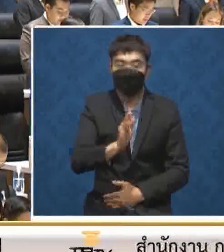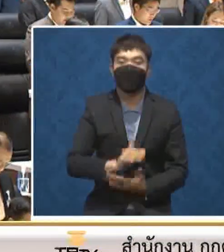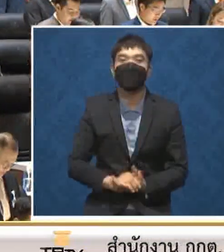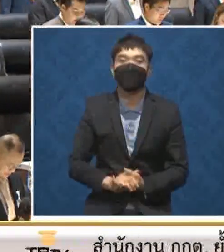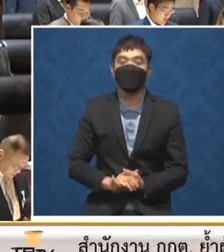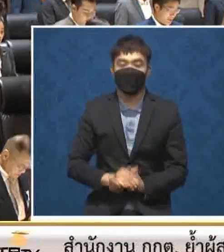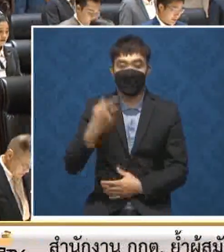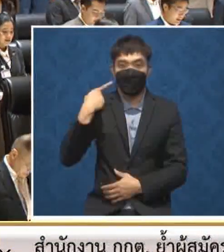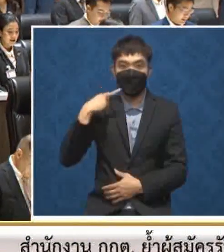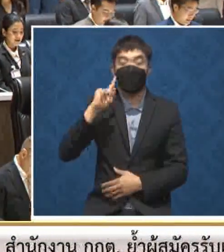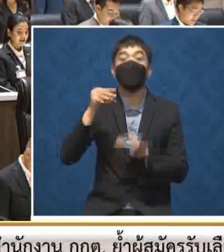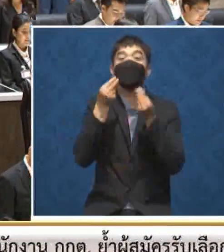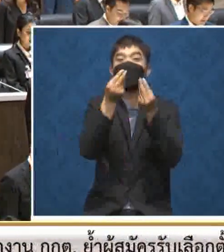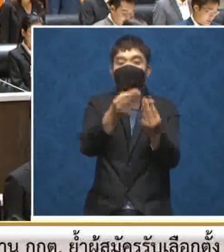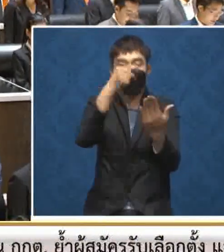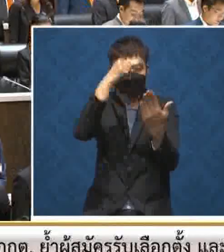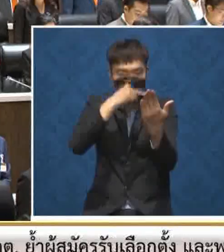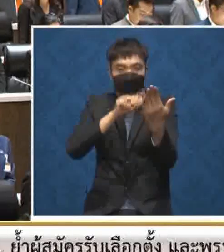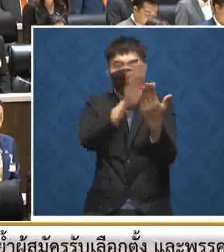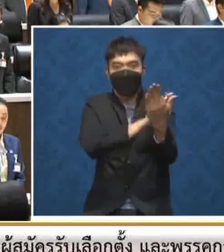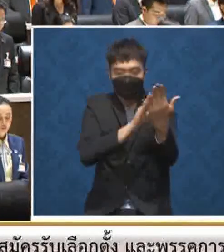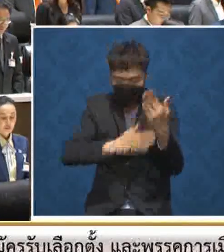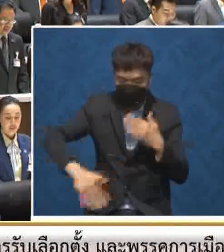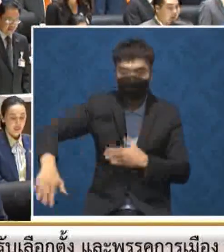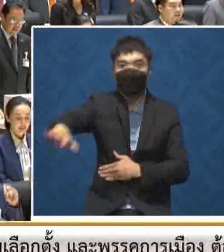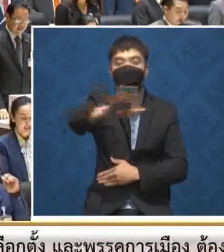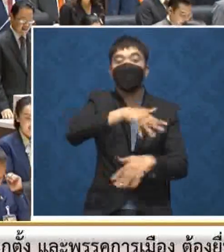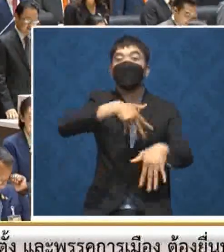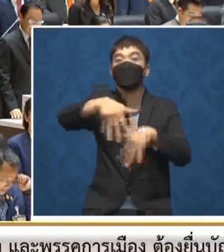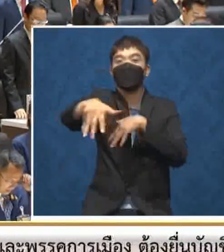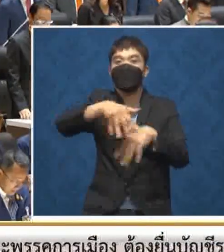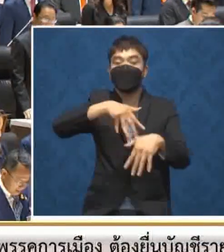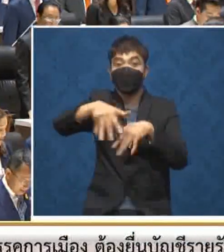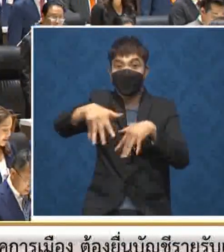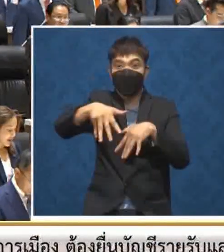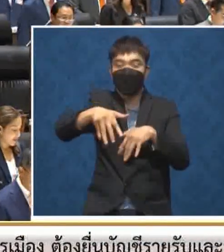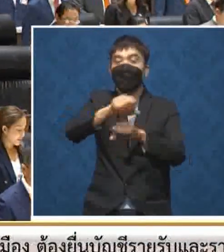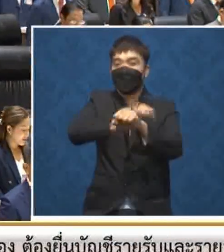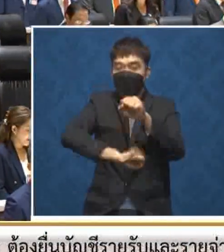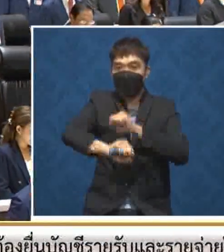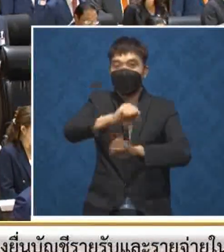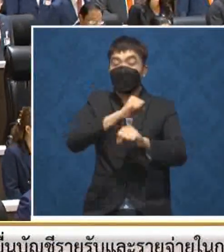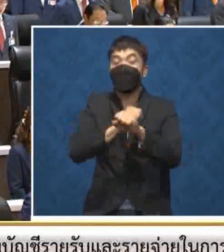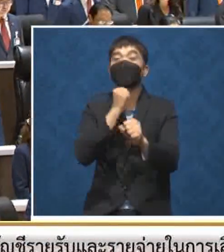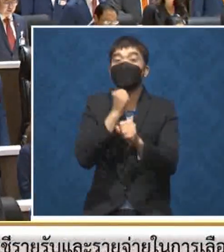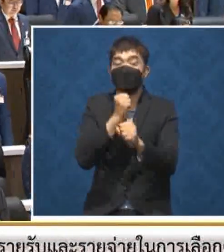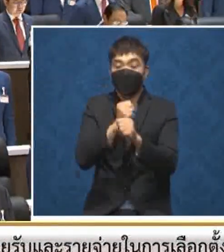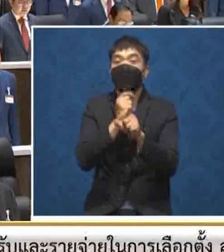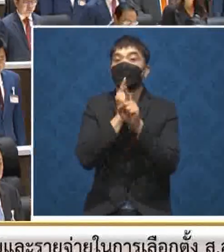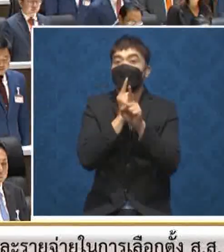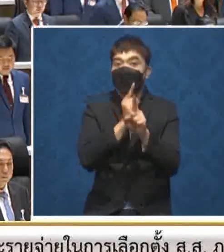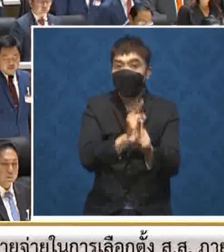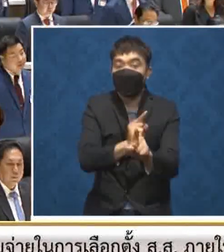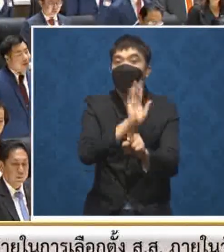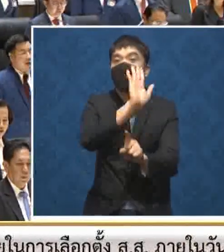ปฏิญาณตนวันที่ 4กรกฎาคมให้ยื่นบัญชีทรัพย์สินและหนี้สินในวันที่ 5กรกฎาคมจนถึง 2กันยายน